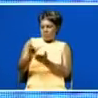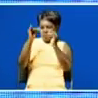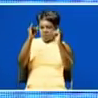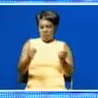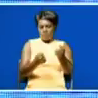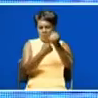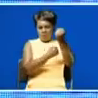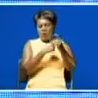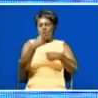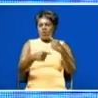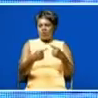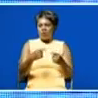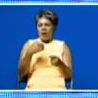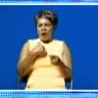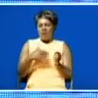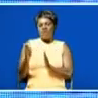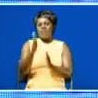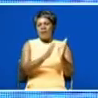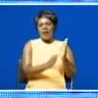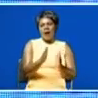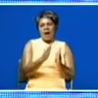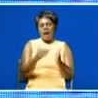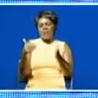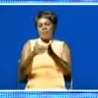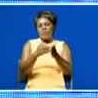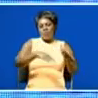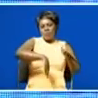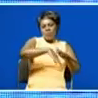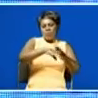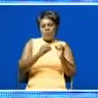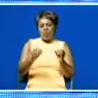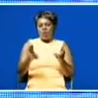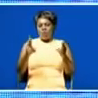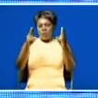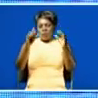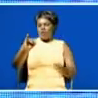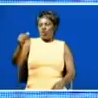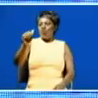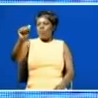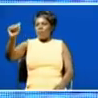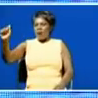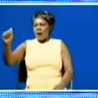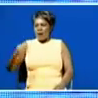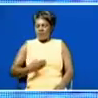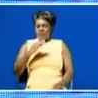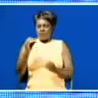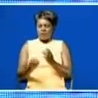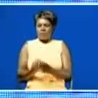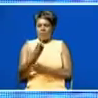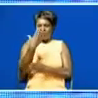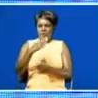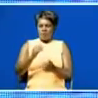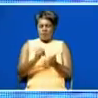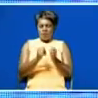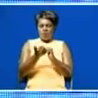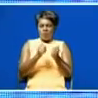ligi itaendelea kwani wameweka vigezo vya kutotatiza ligi hii. Mhariri wa michezo Hassan Juma alihudhuria uzinduzi wa dimba la Super